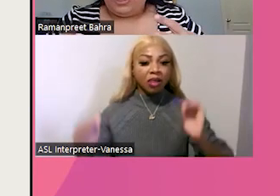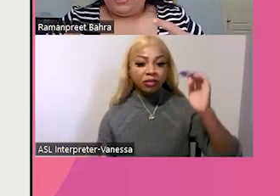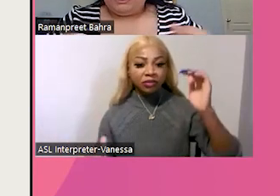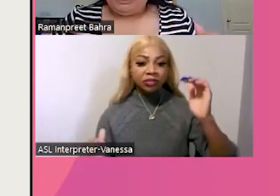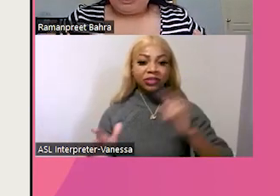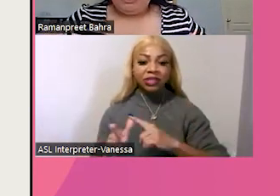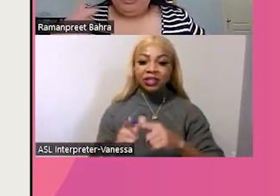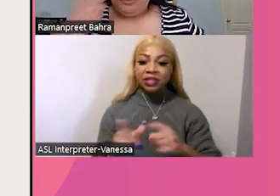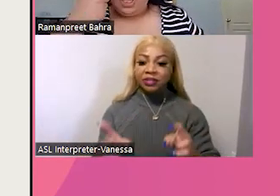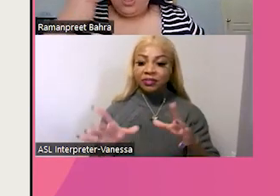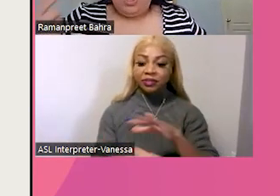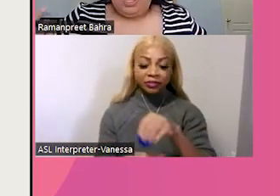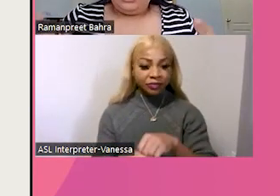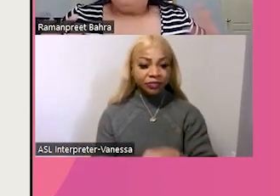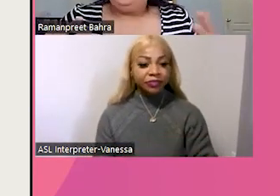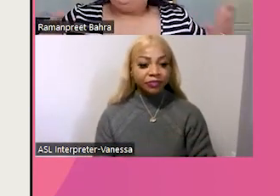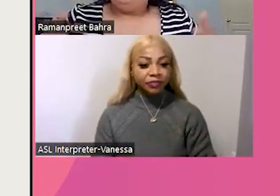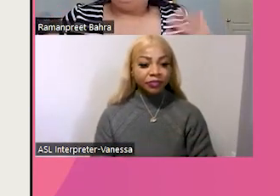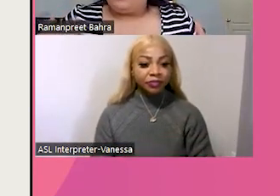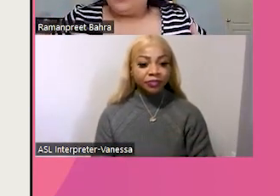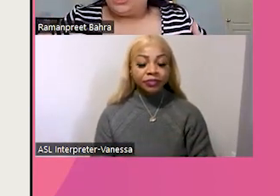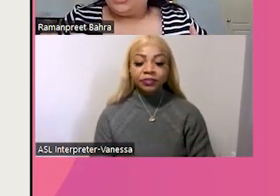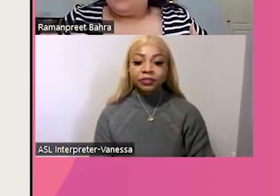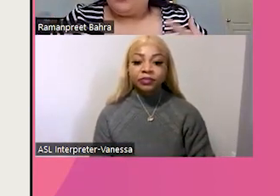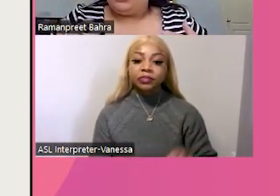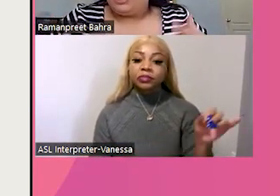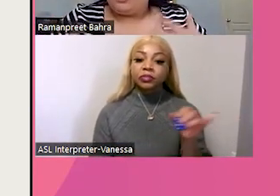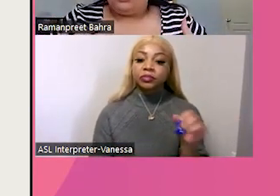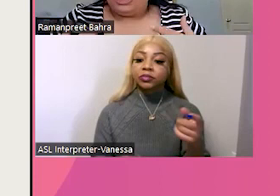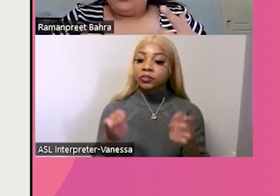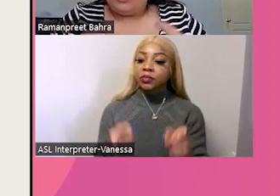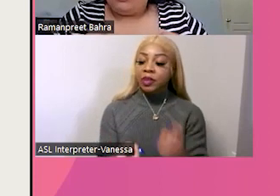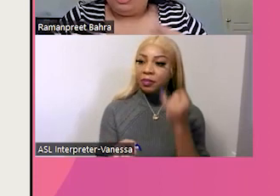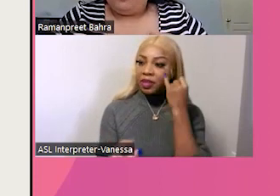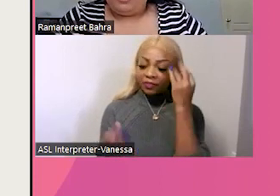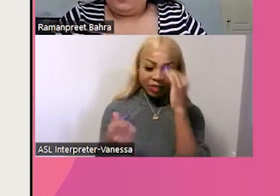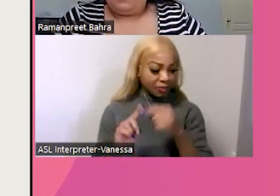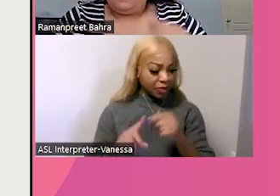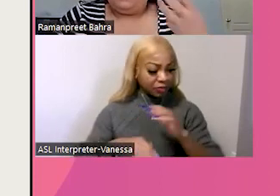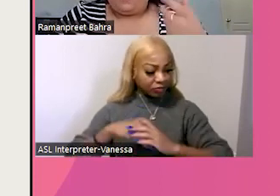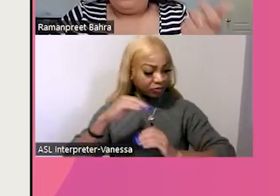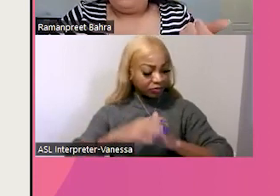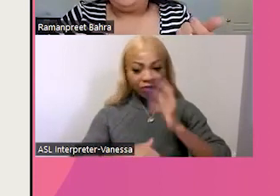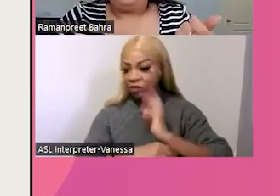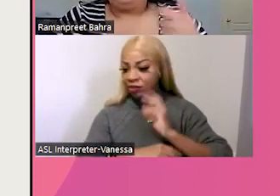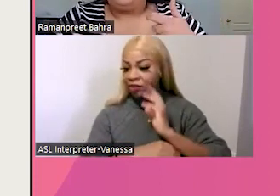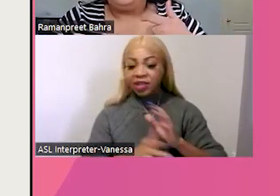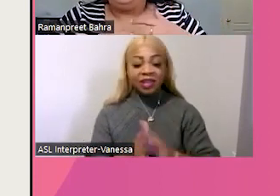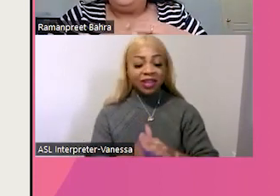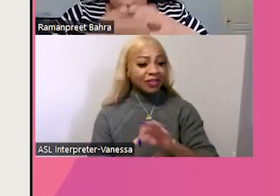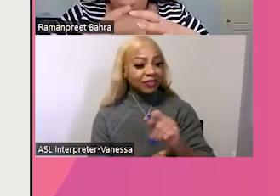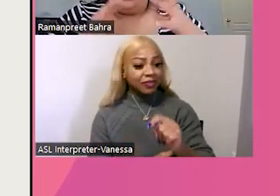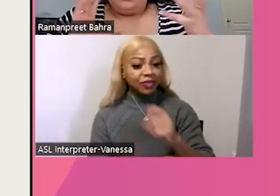joue un rôle dans la discrimination. Donc, et lorsqu'on parle de